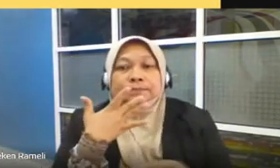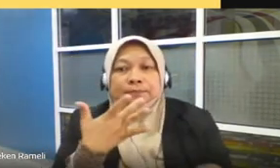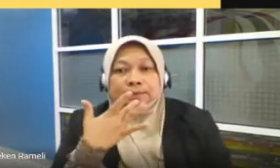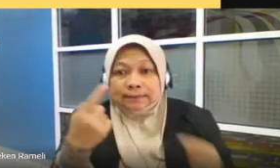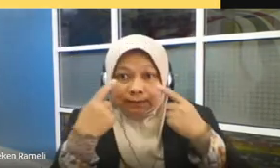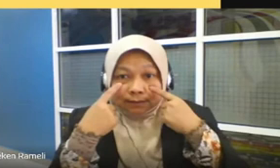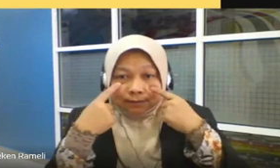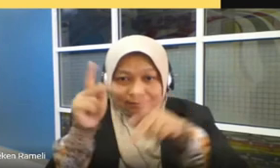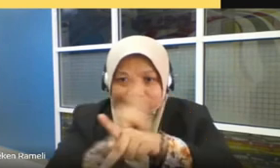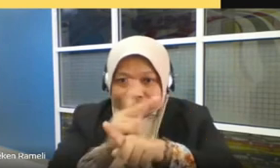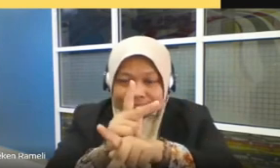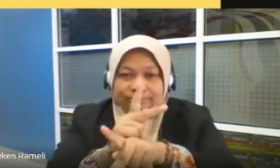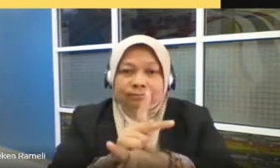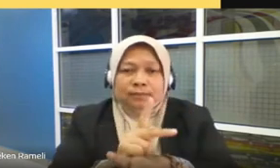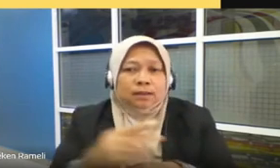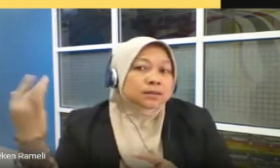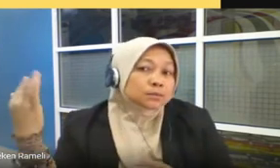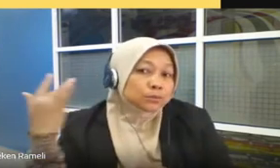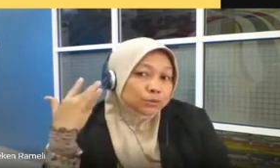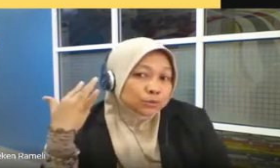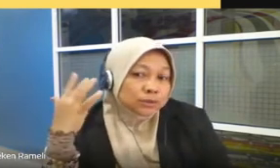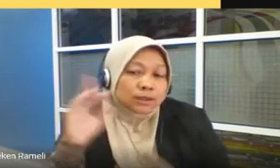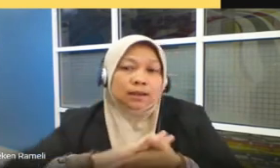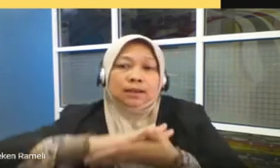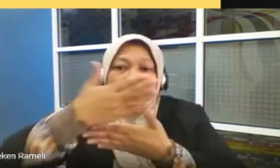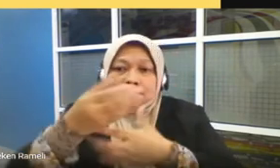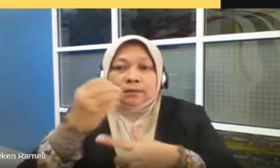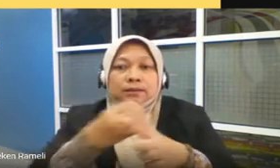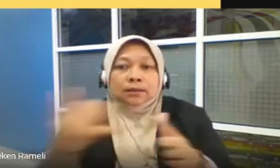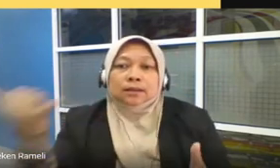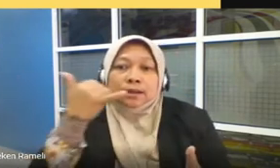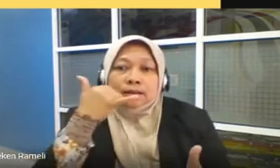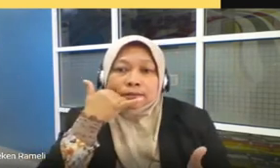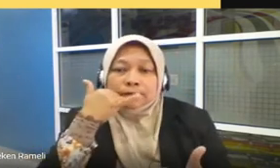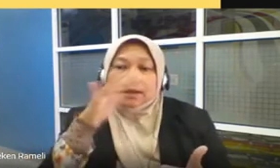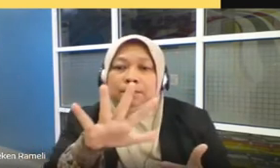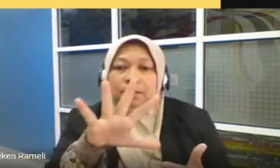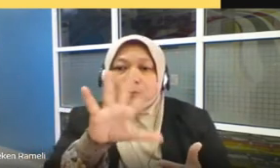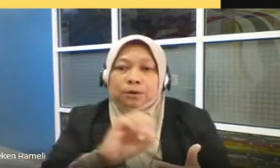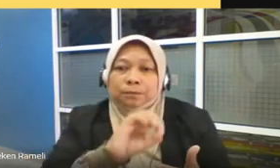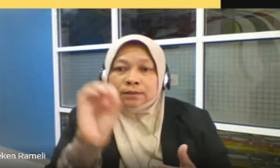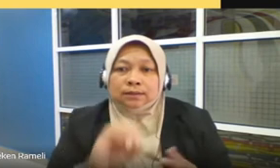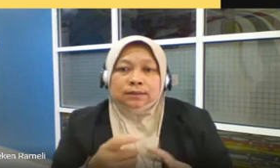mata ya. Setkan bunyi bunyi laptop ataupun telefon bimbit 50% daripada